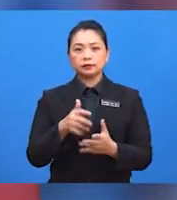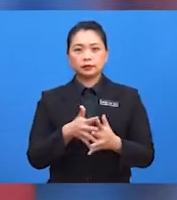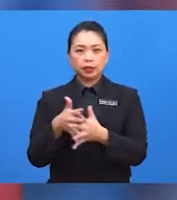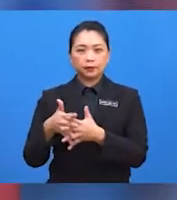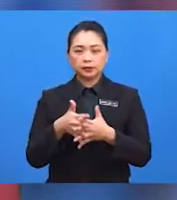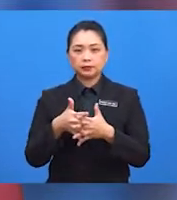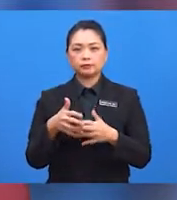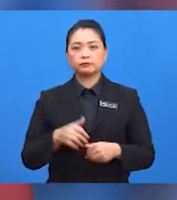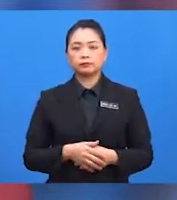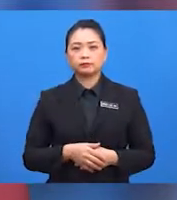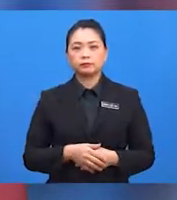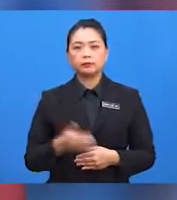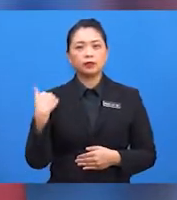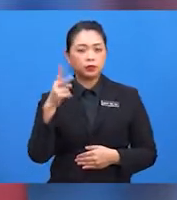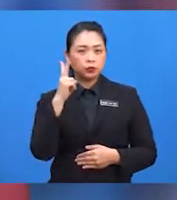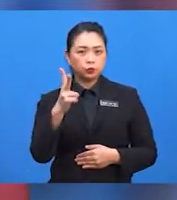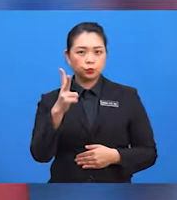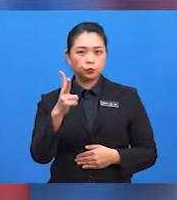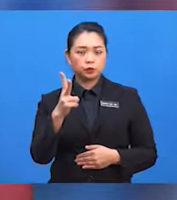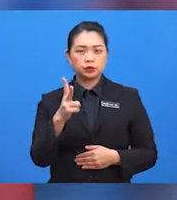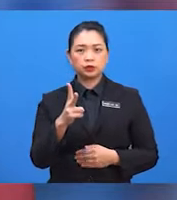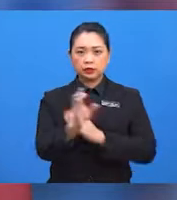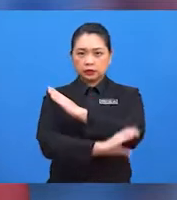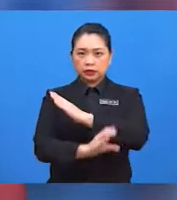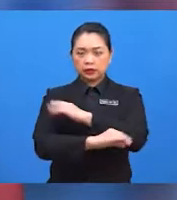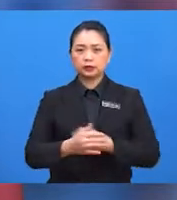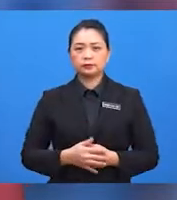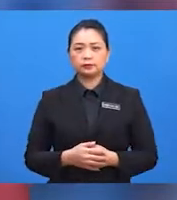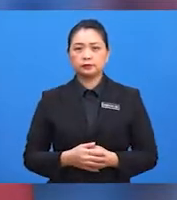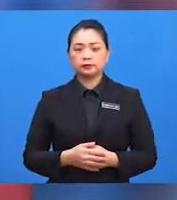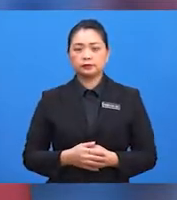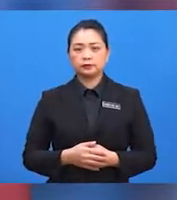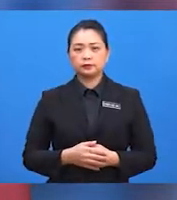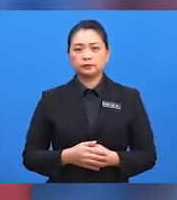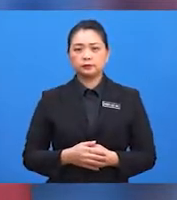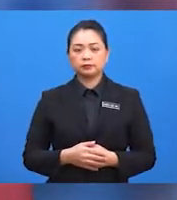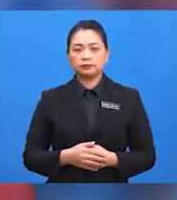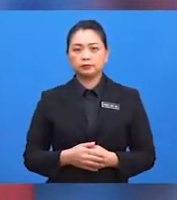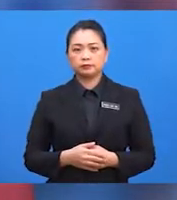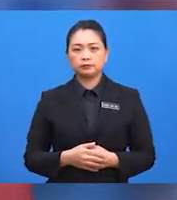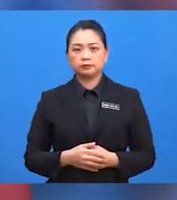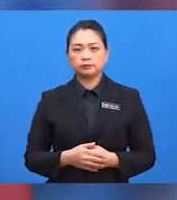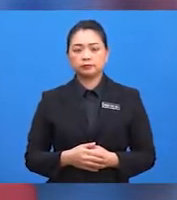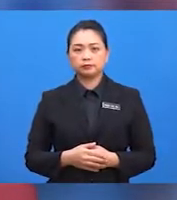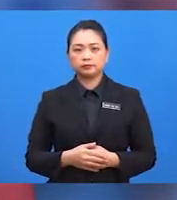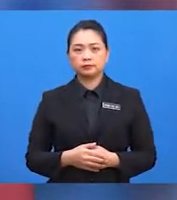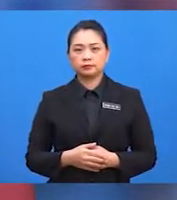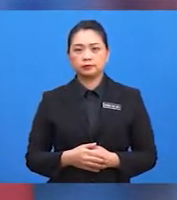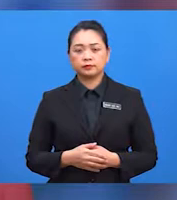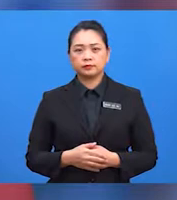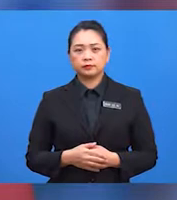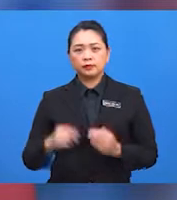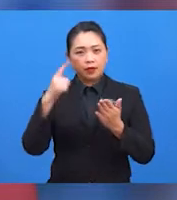melibatkan sekurang-kurangnya dua negara. Sebelum saya menerangkan dengan lebih mendalam lagi, penonton perlu tahu apa